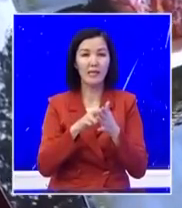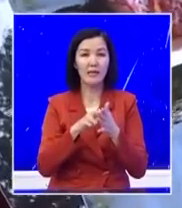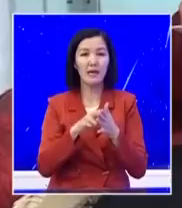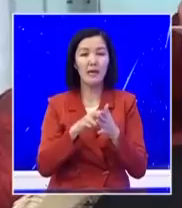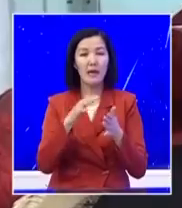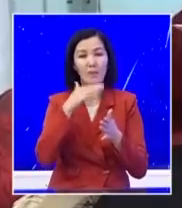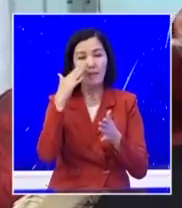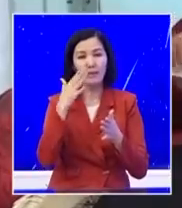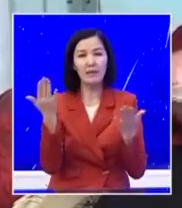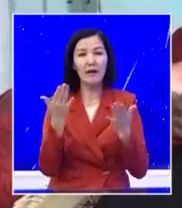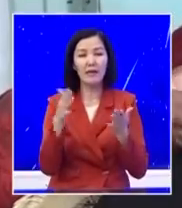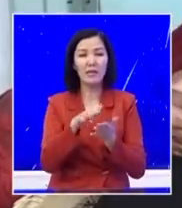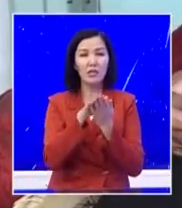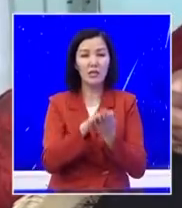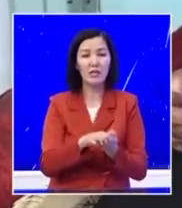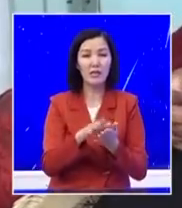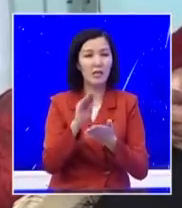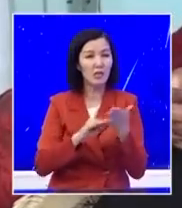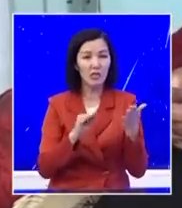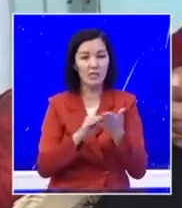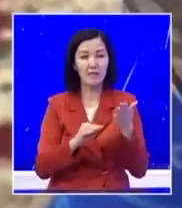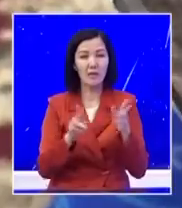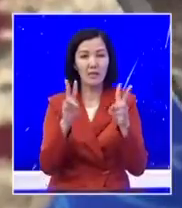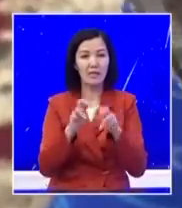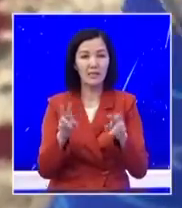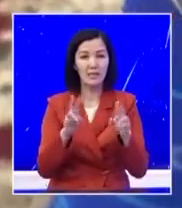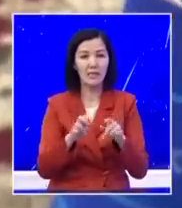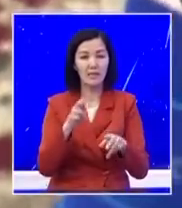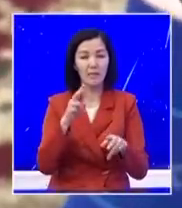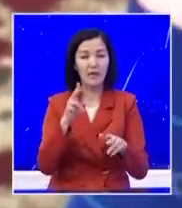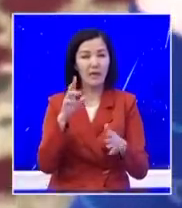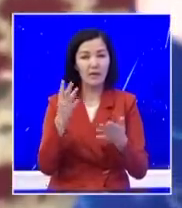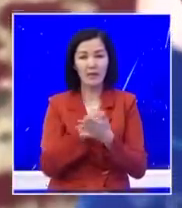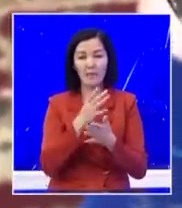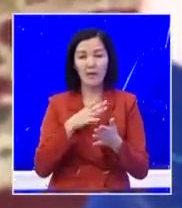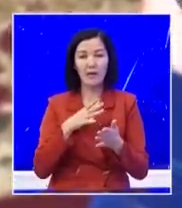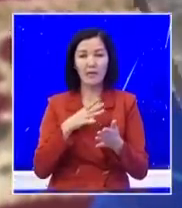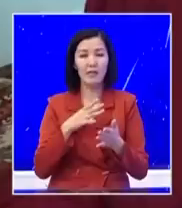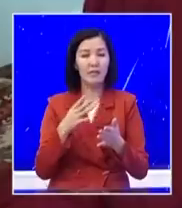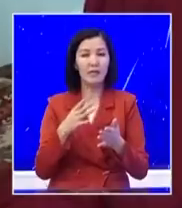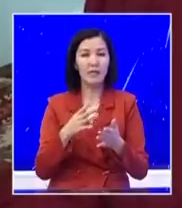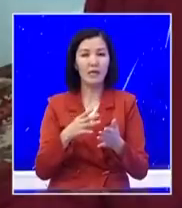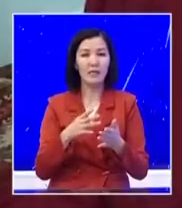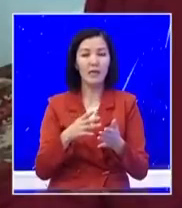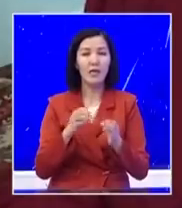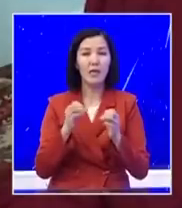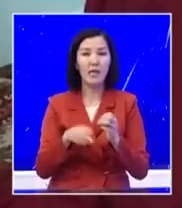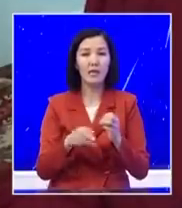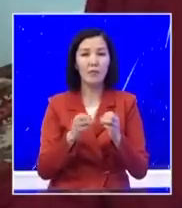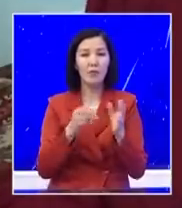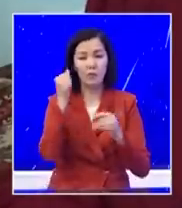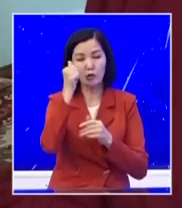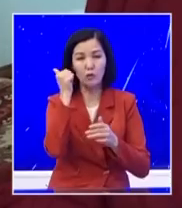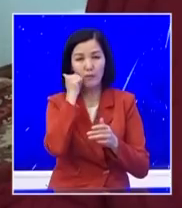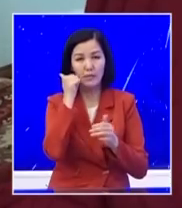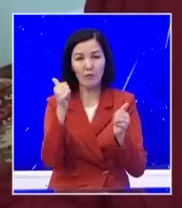қайда жерленгені айтылмайды. Ағайындары іздеп үміттері таусылады. Тек 2010 жылы ғана мұрағаттардан оның Москва